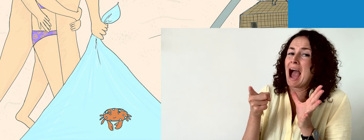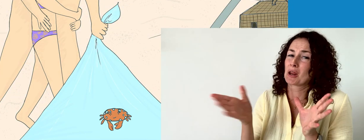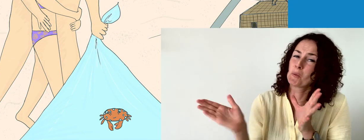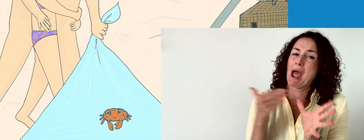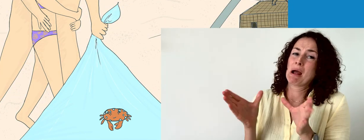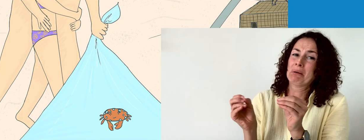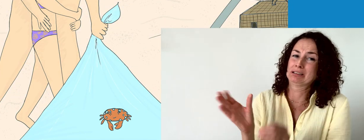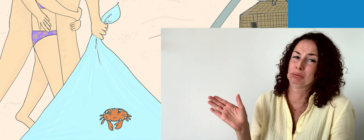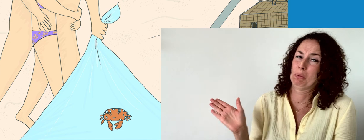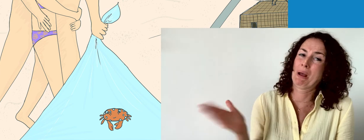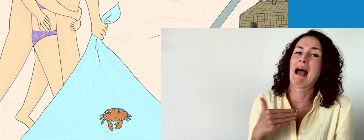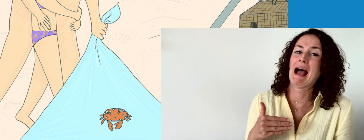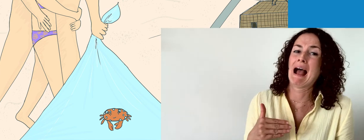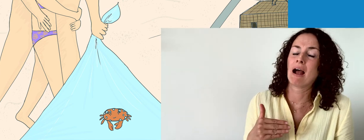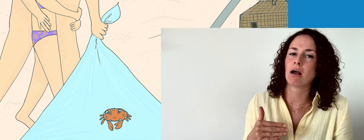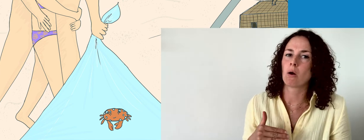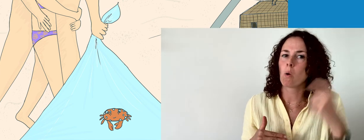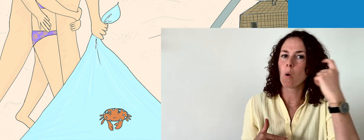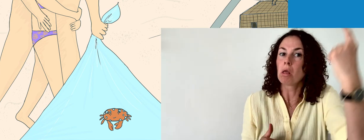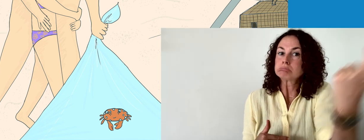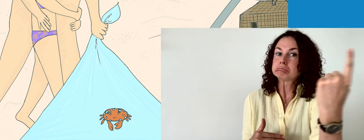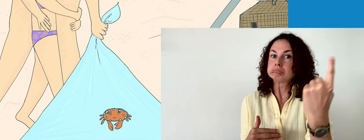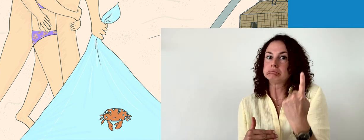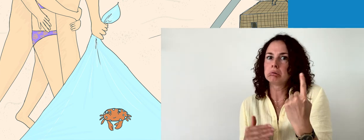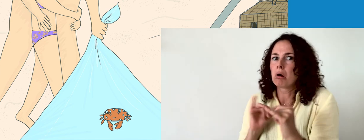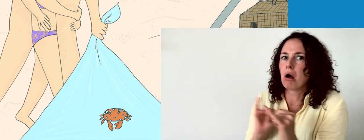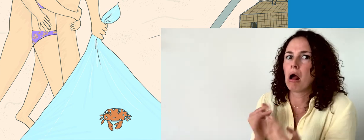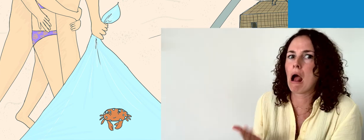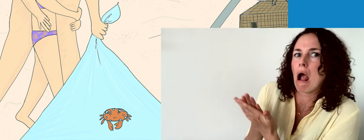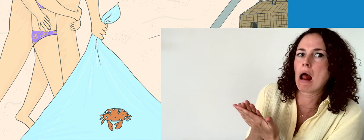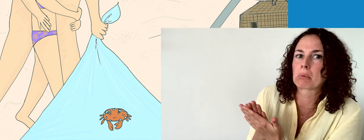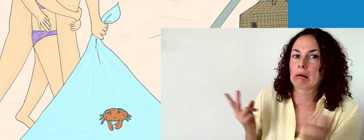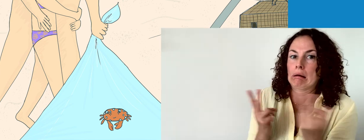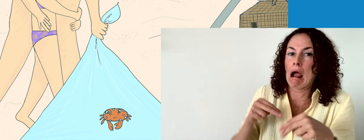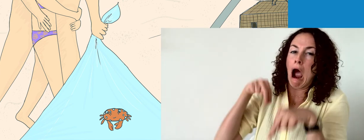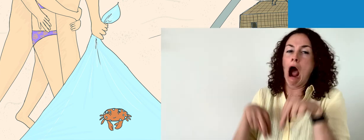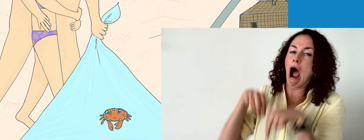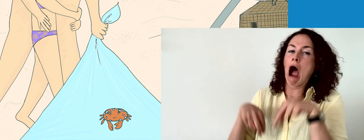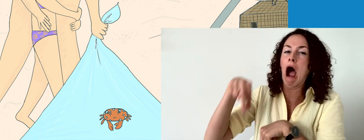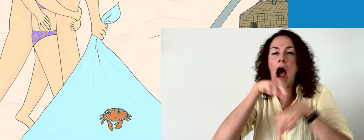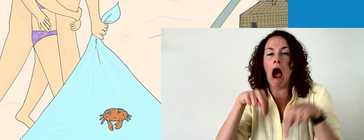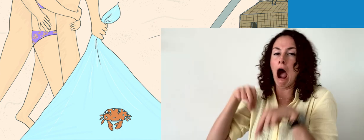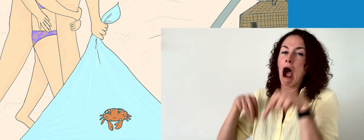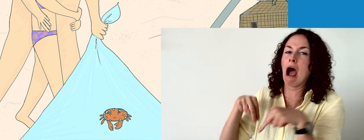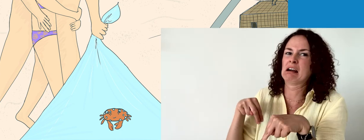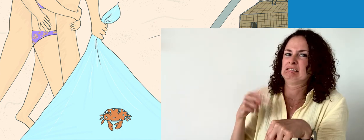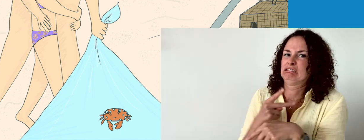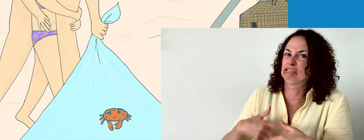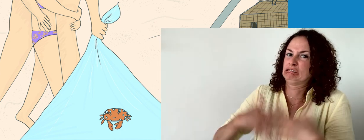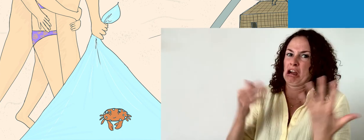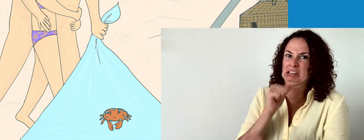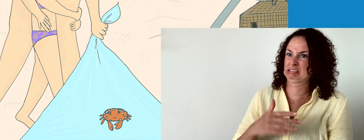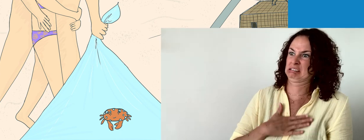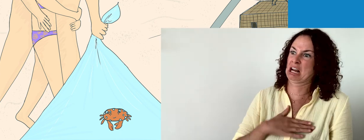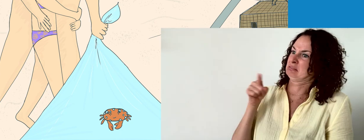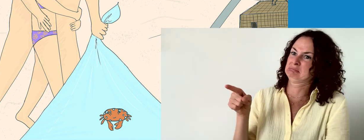Mare, doe dat beest weg Ode schiet mama onmiddellijk de hulp Beiden staan ze te